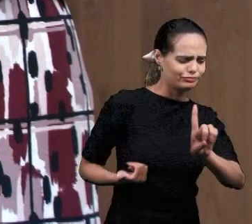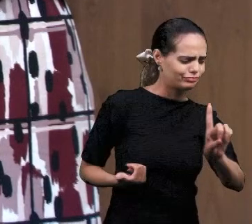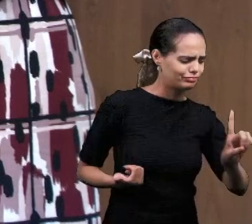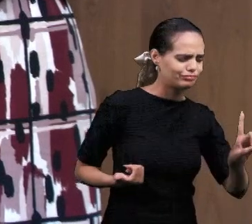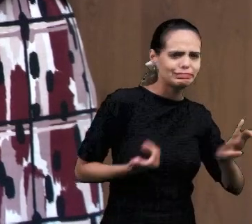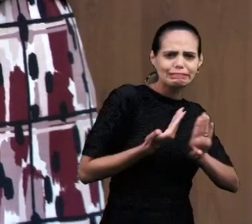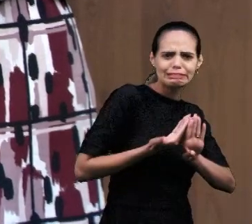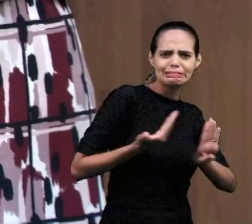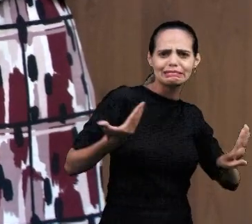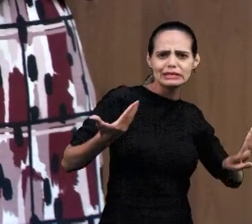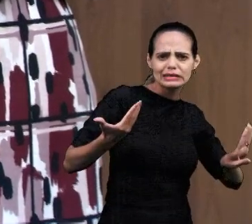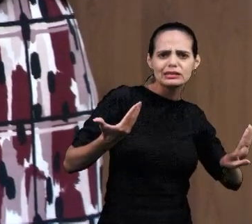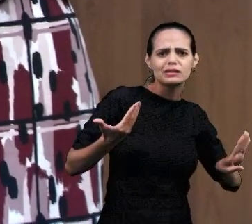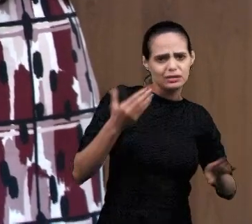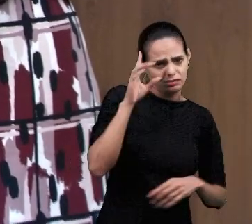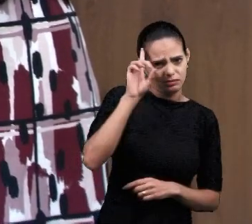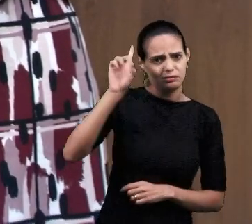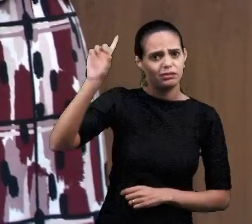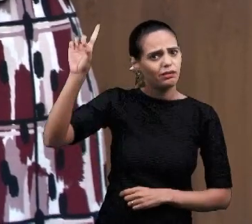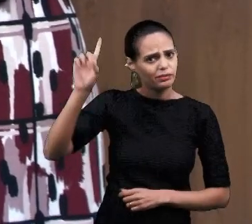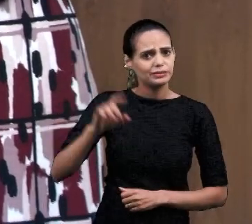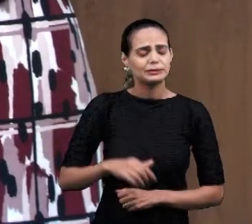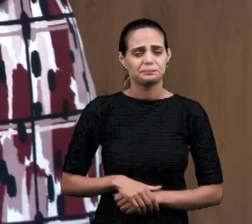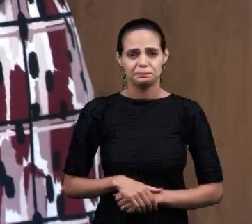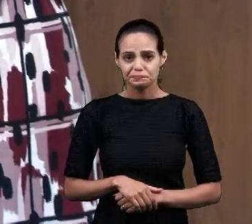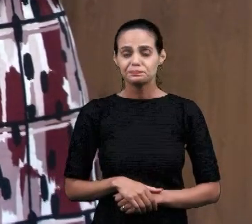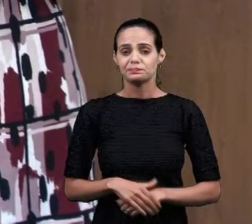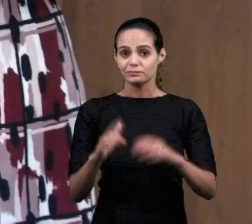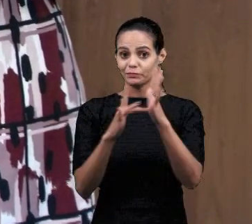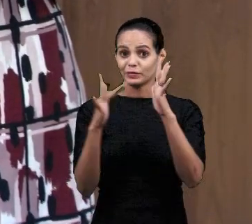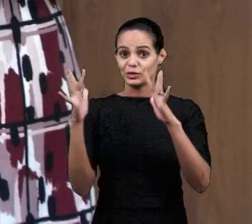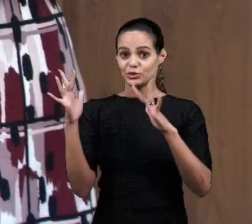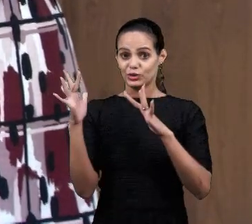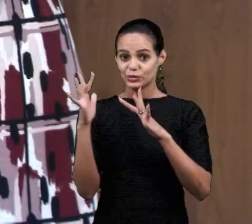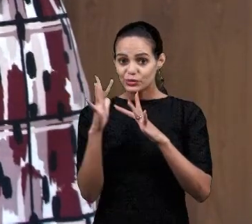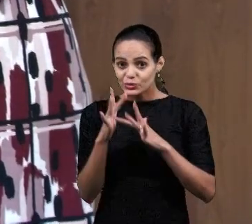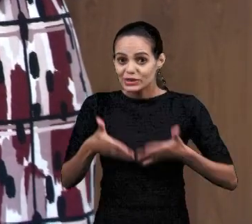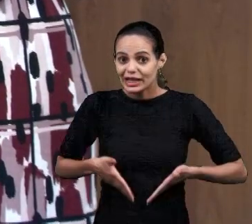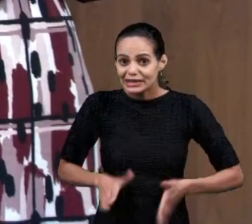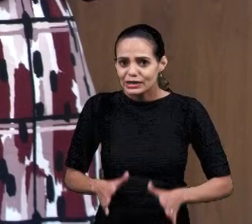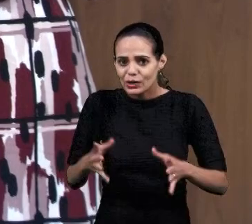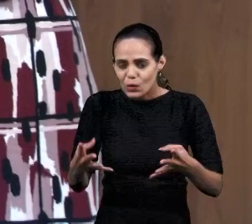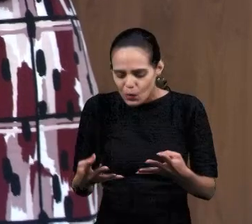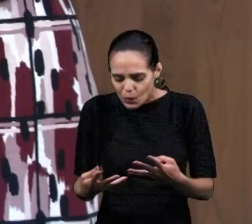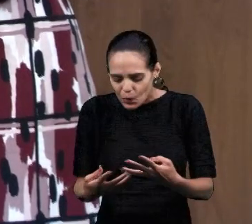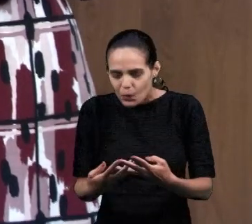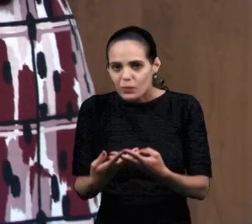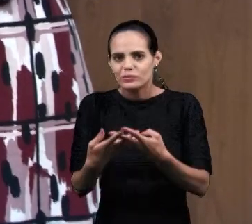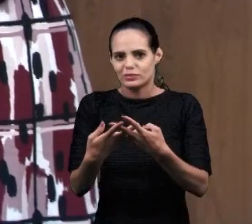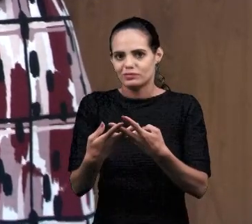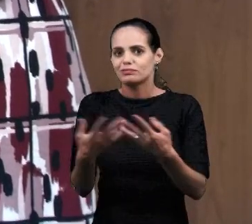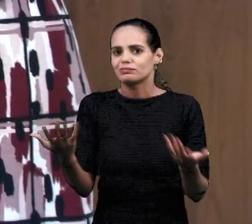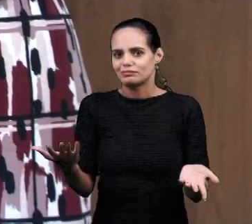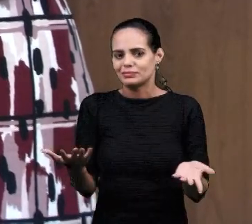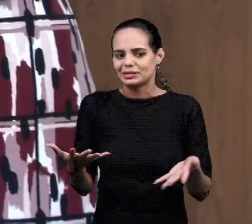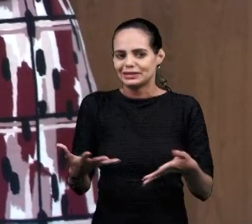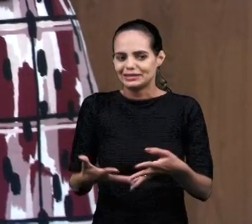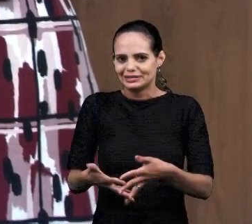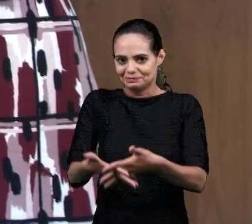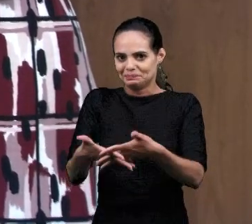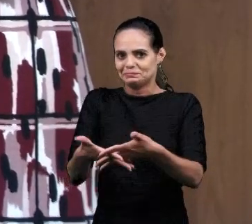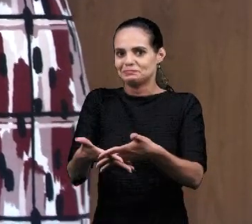dans un endroit humble, simple, dans un endroit où les animaux mangent. Vous savez, ce n'est